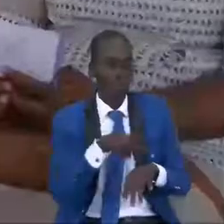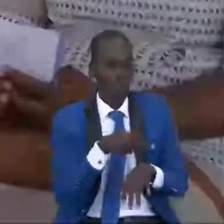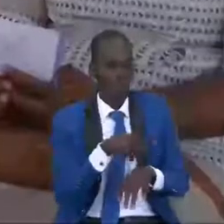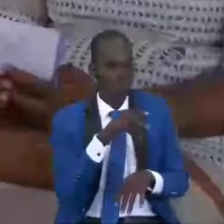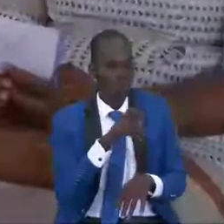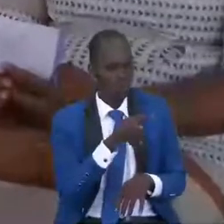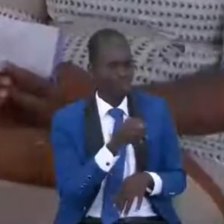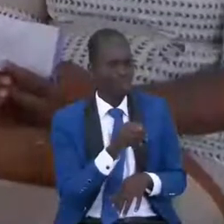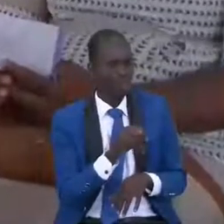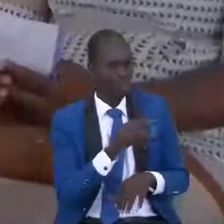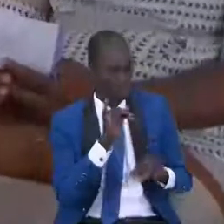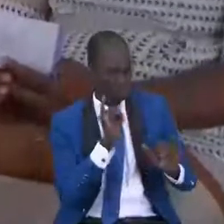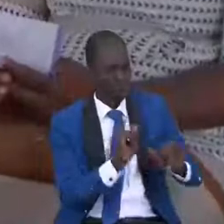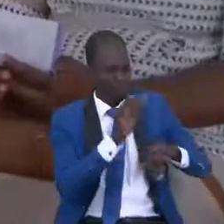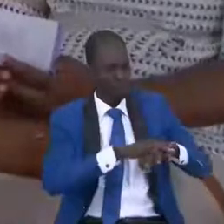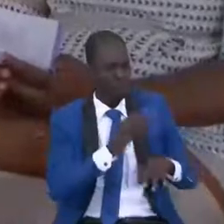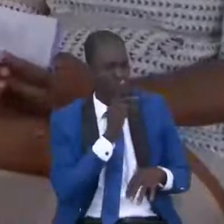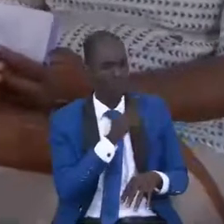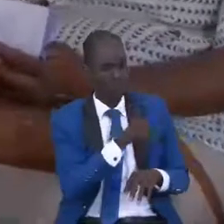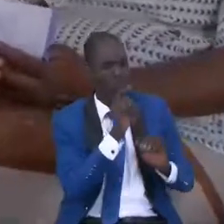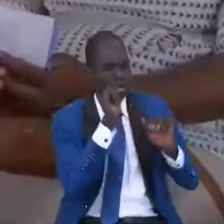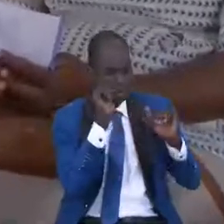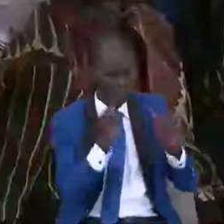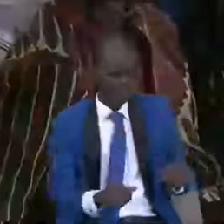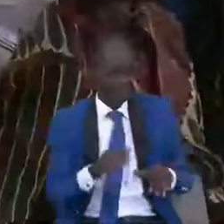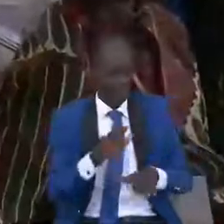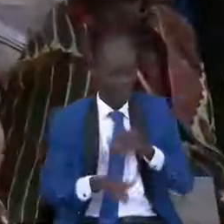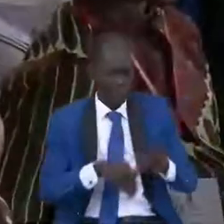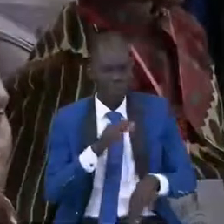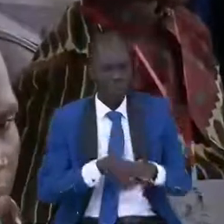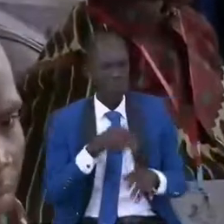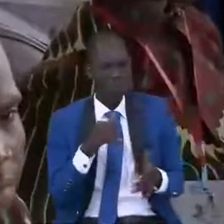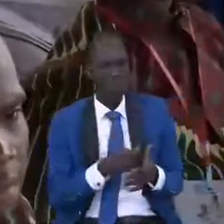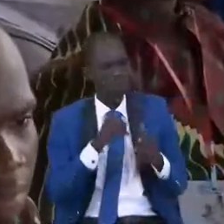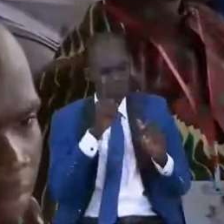le faire. Tu peux le faire.